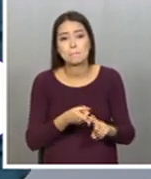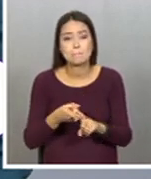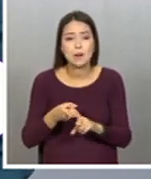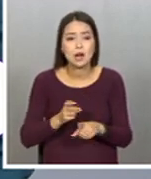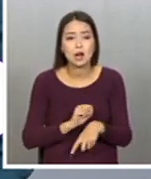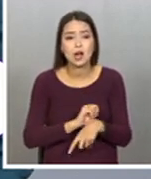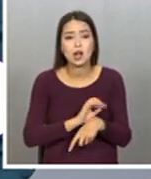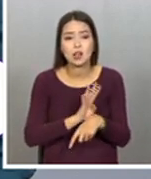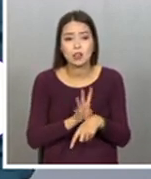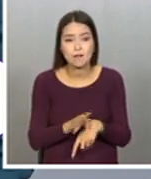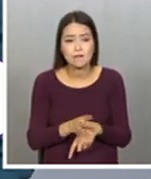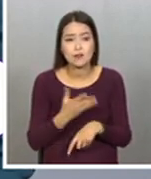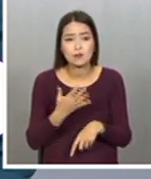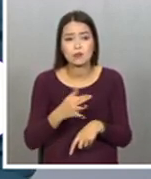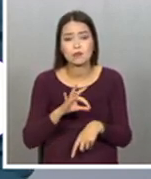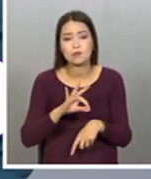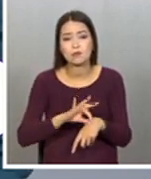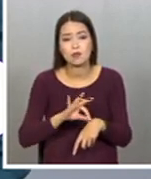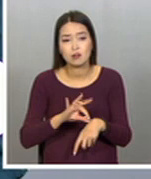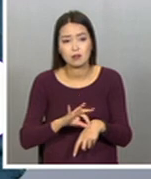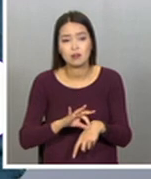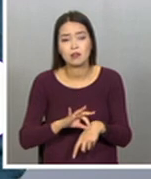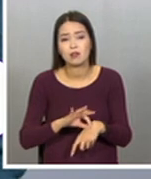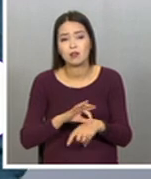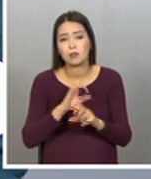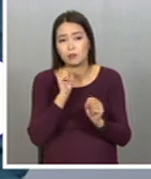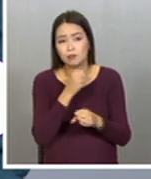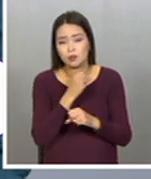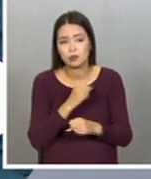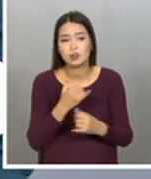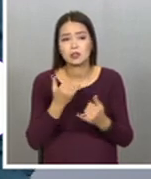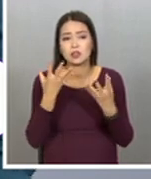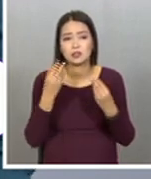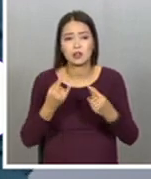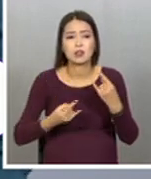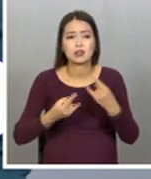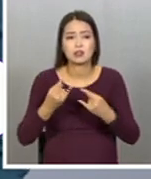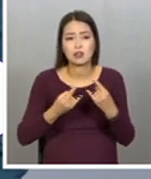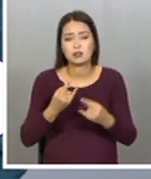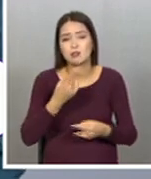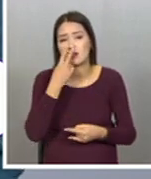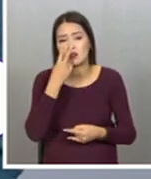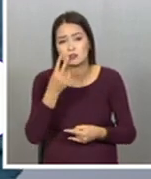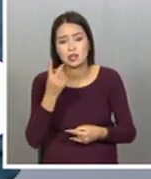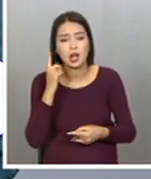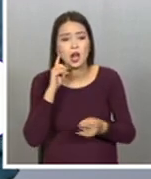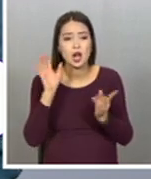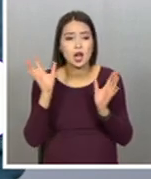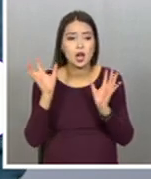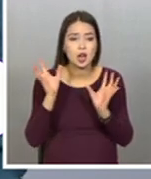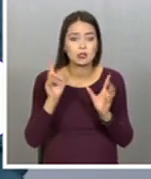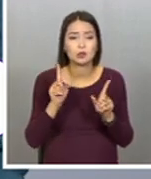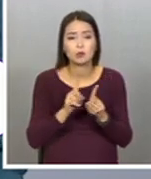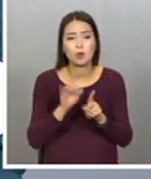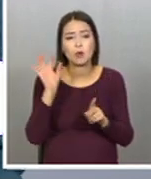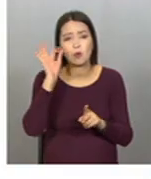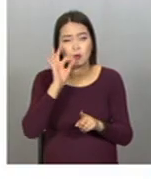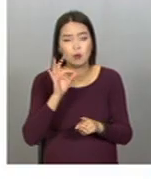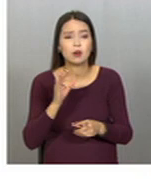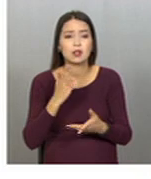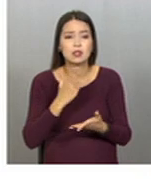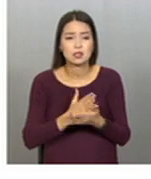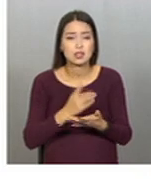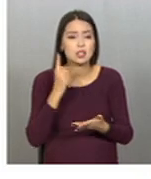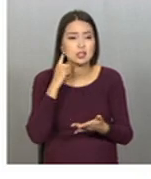туралы айтпау мүмкін емес. Сіздер күнделікті теледидардан, радиодан коронавирус туралы естіп жүрсіздер.